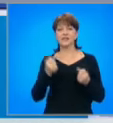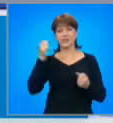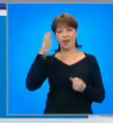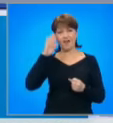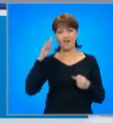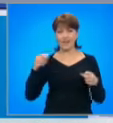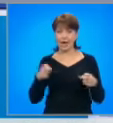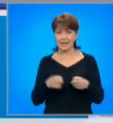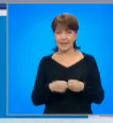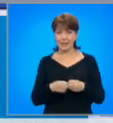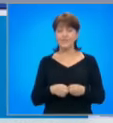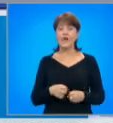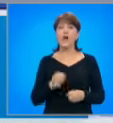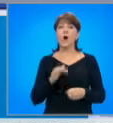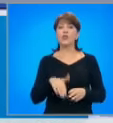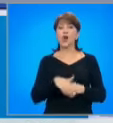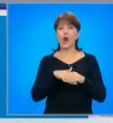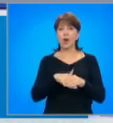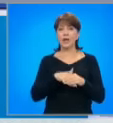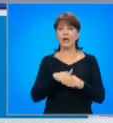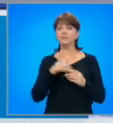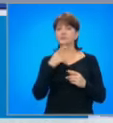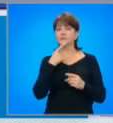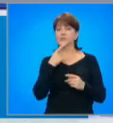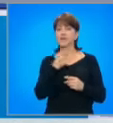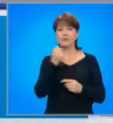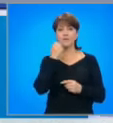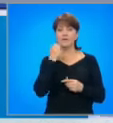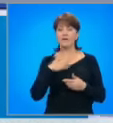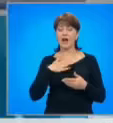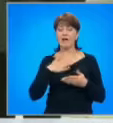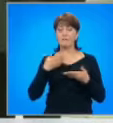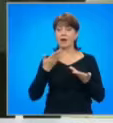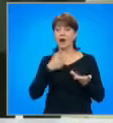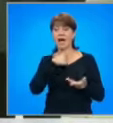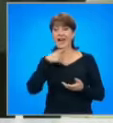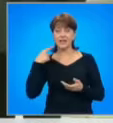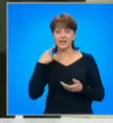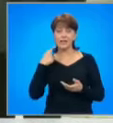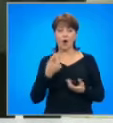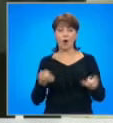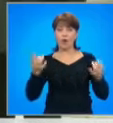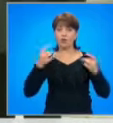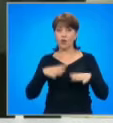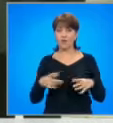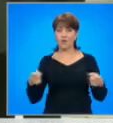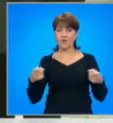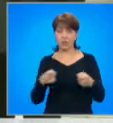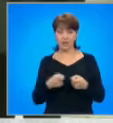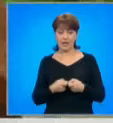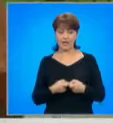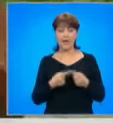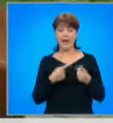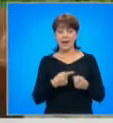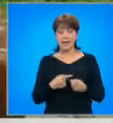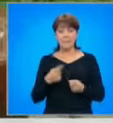ООН предупреждават, че действията на Москва крият риск от нова ескалация на войната. Киев поиска ускорено присъединяване към